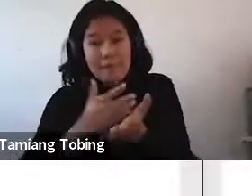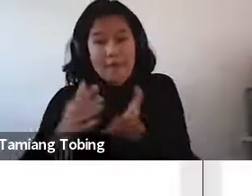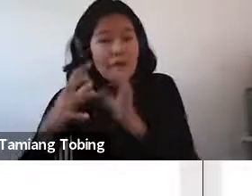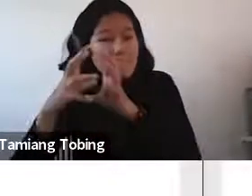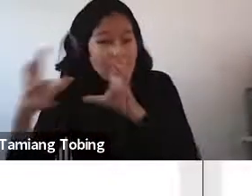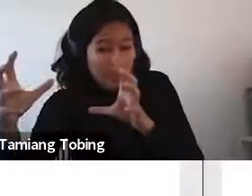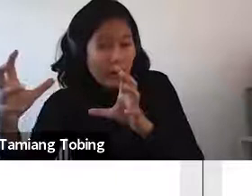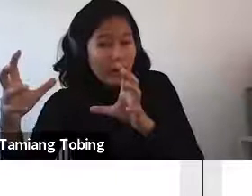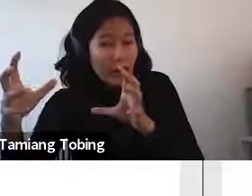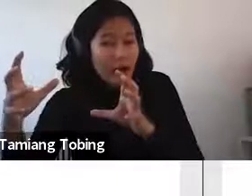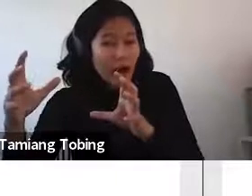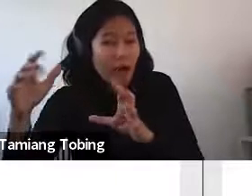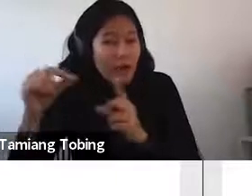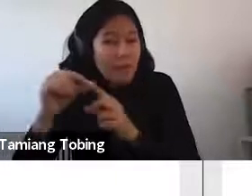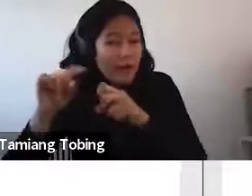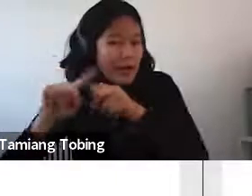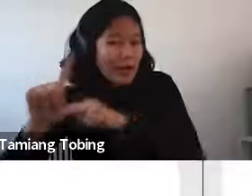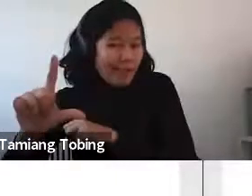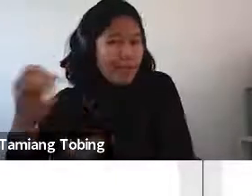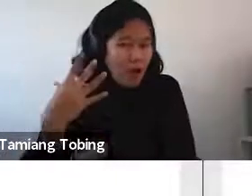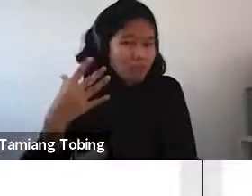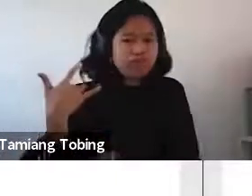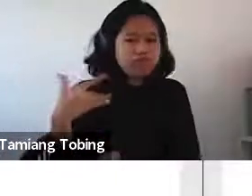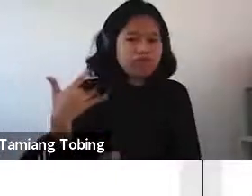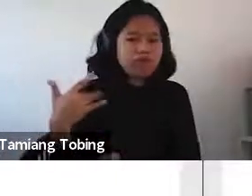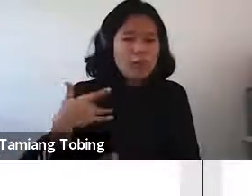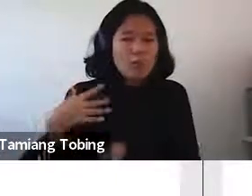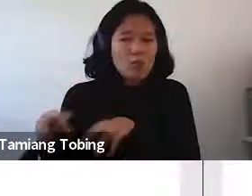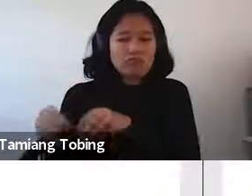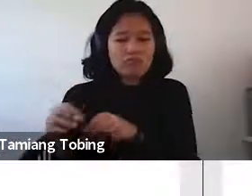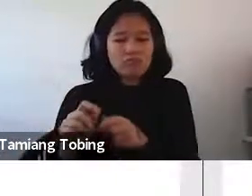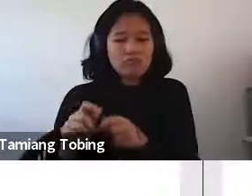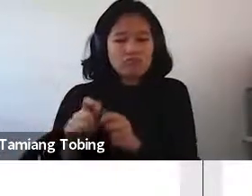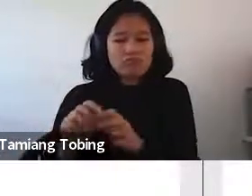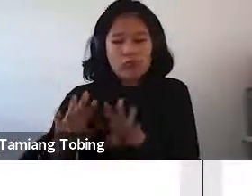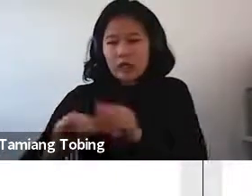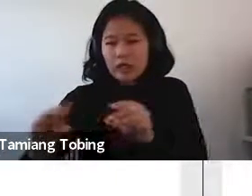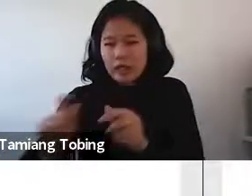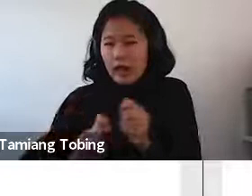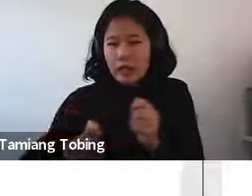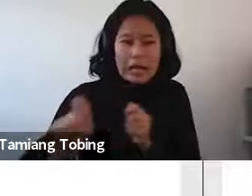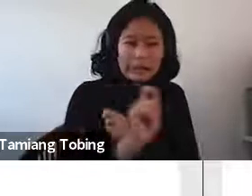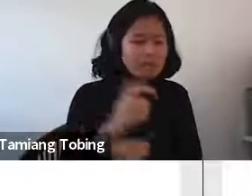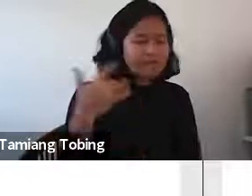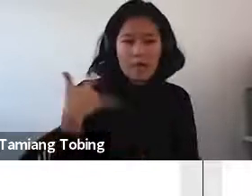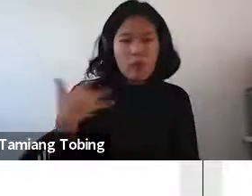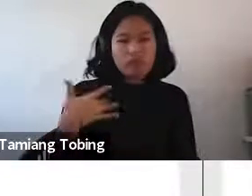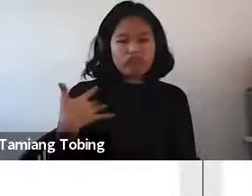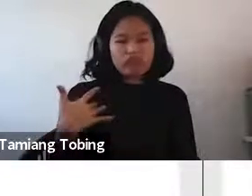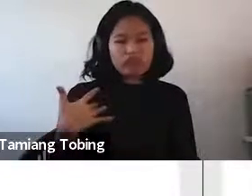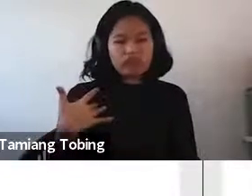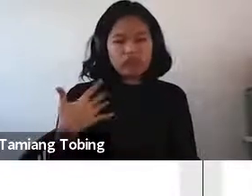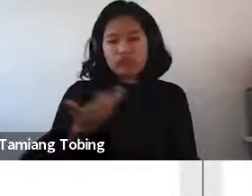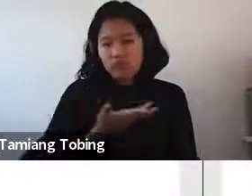sebagian besar dari mereka tidak ingin berpindah pekerjaan. Jadi mereka tidak ingin